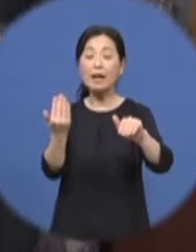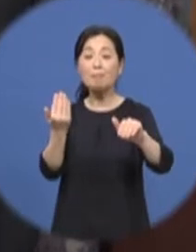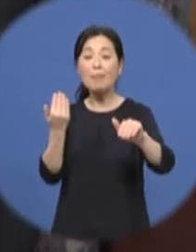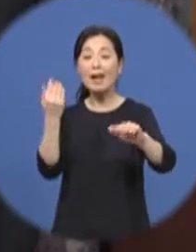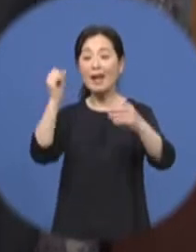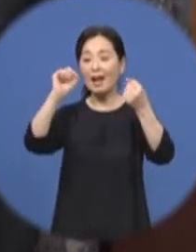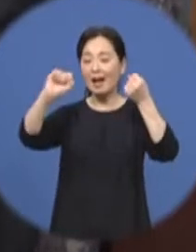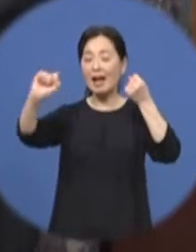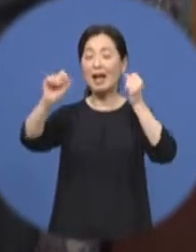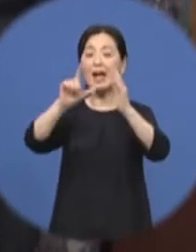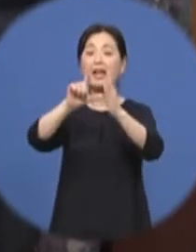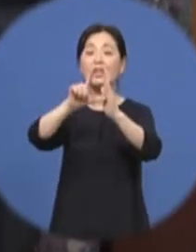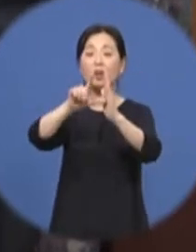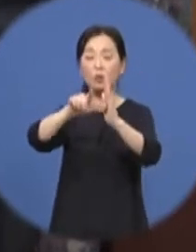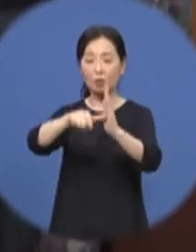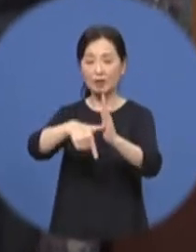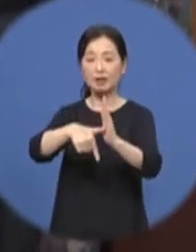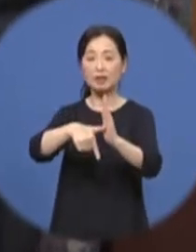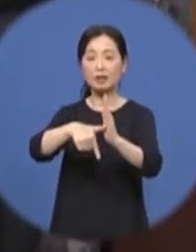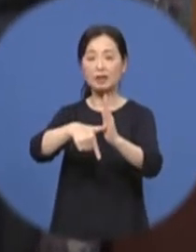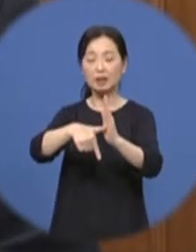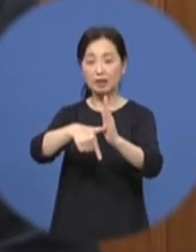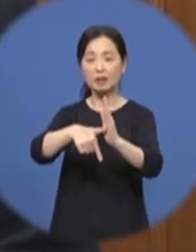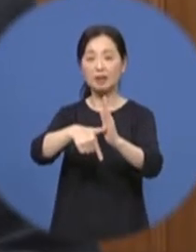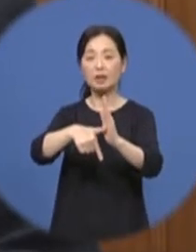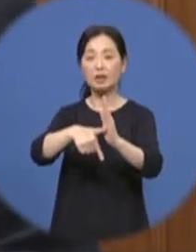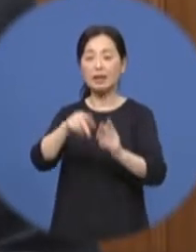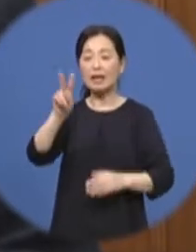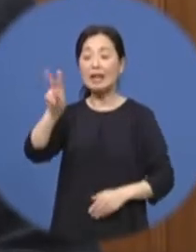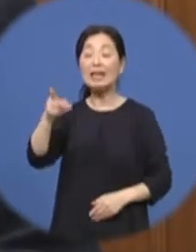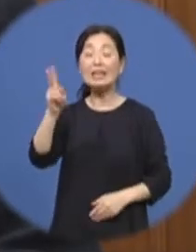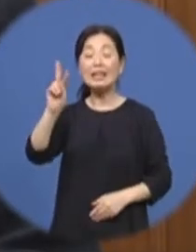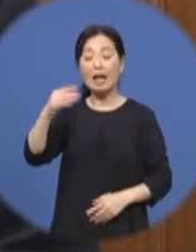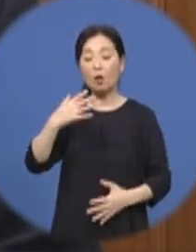ですね。ありました。でその時にリラの方々が、